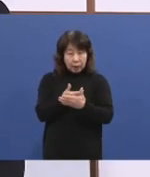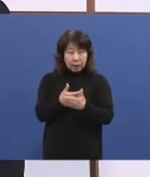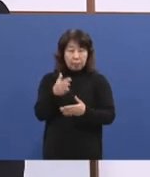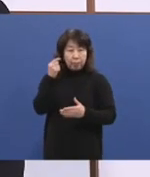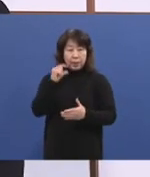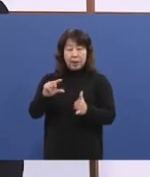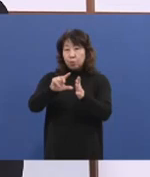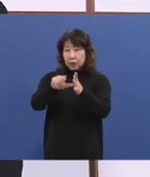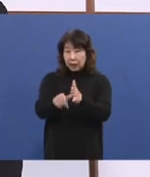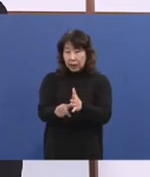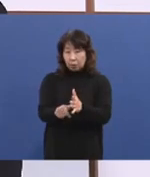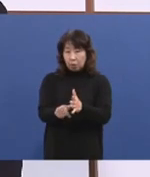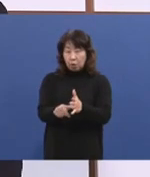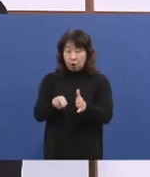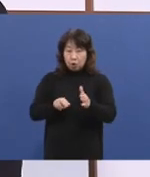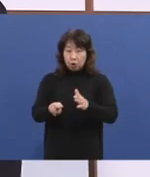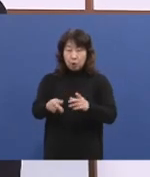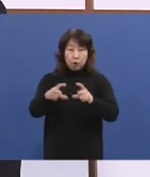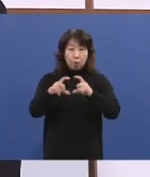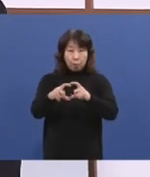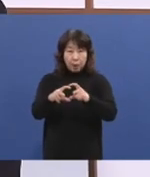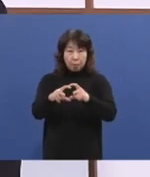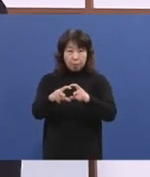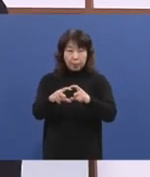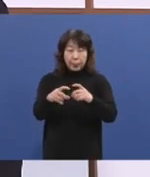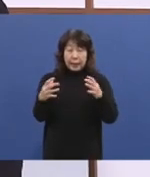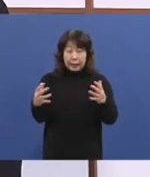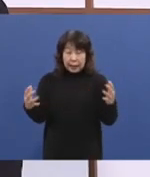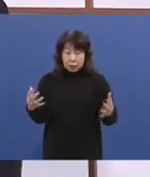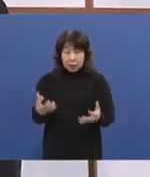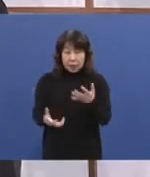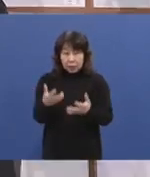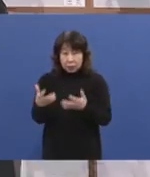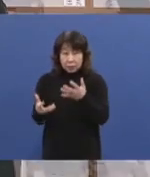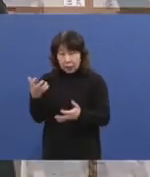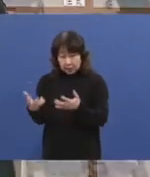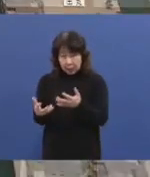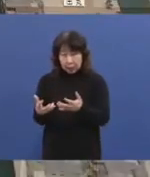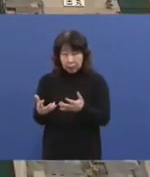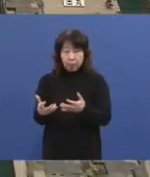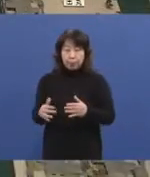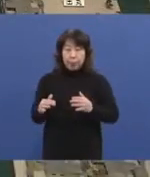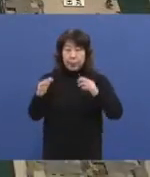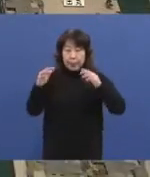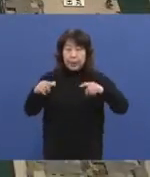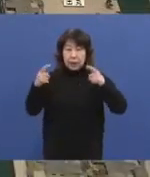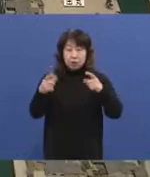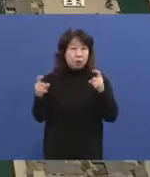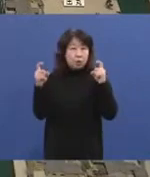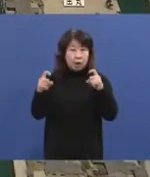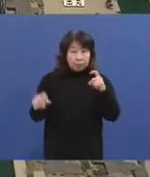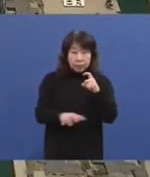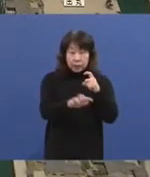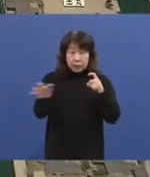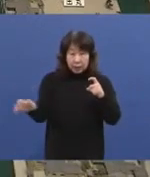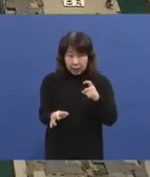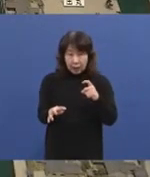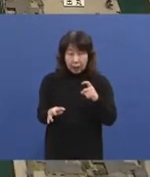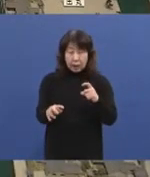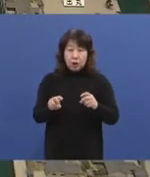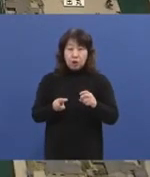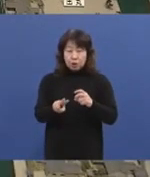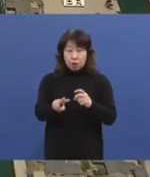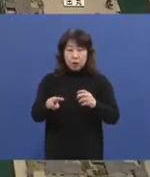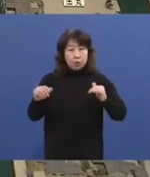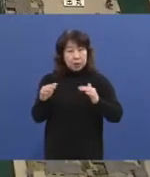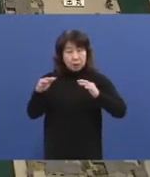代将棋の駒が大量に発掘されていまして、高槻藩の将棋振興に力を入れてい